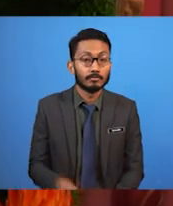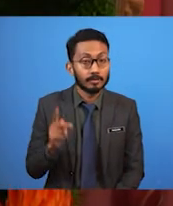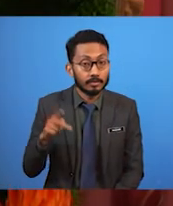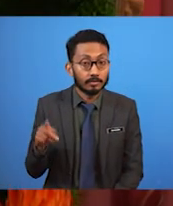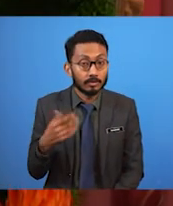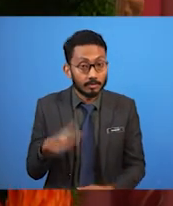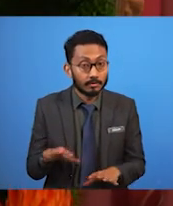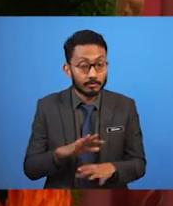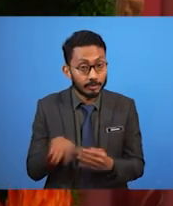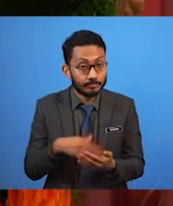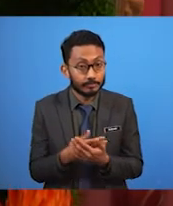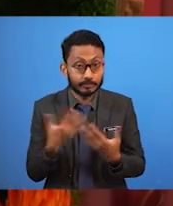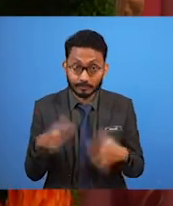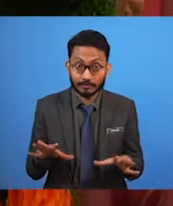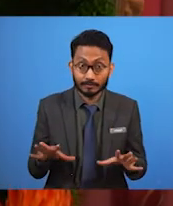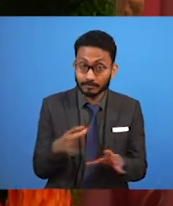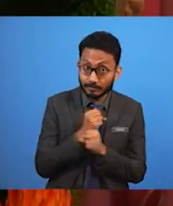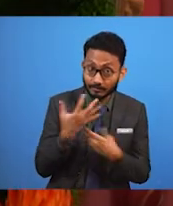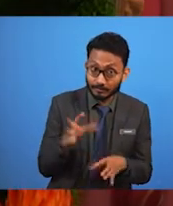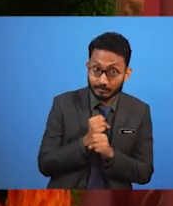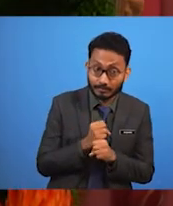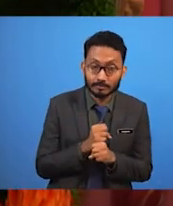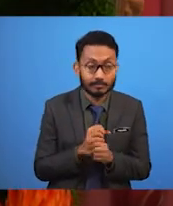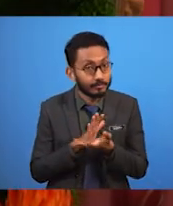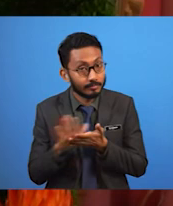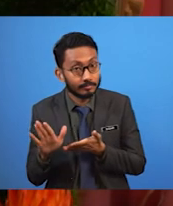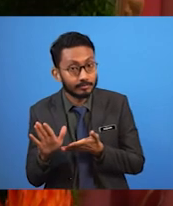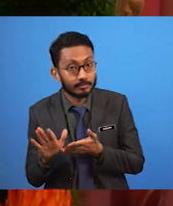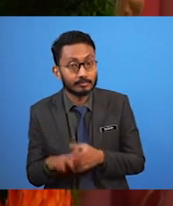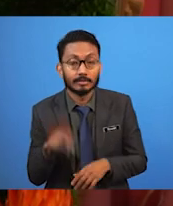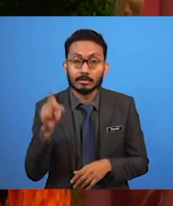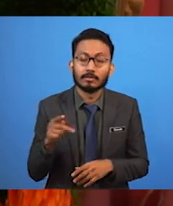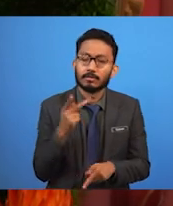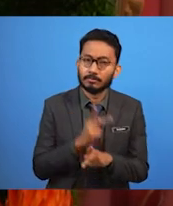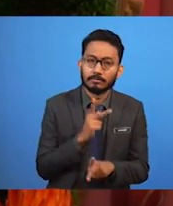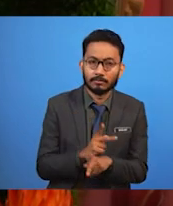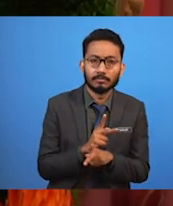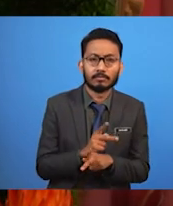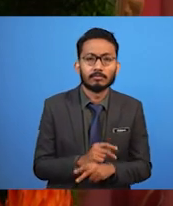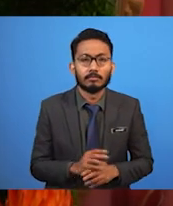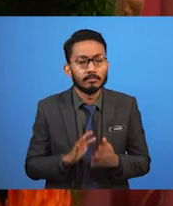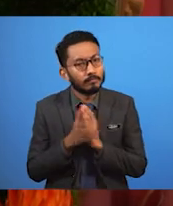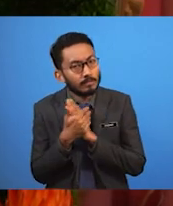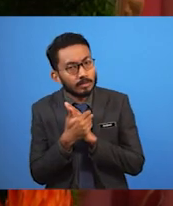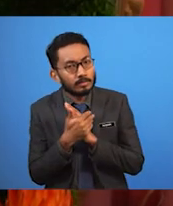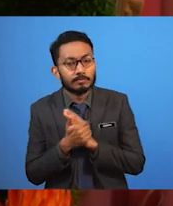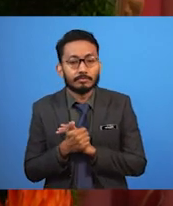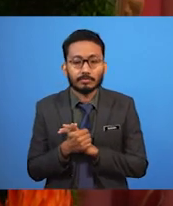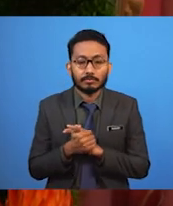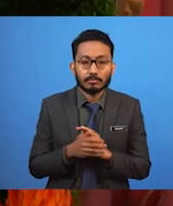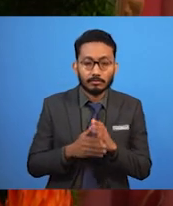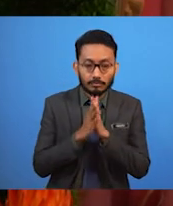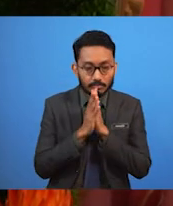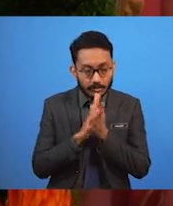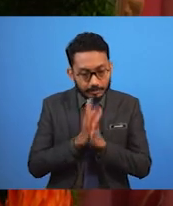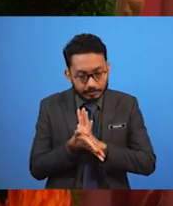Pelajar-pelajar sekalian, selepas hasil tuaian dibersihkan, ia perlu disimpan supaya kita boleh menjadikannya